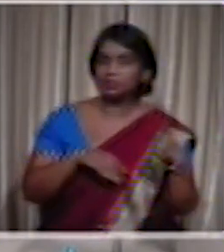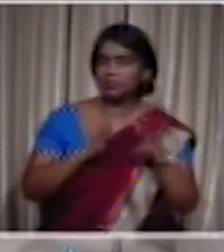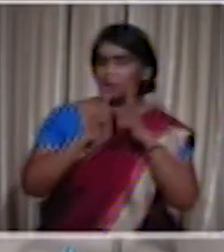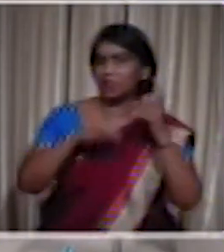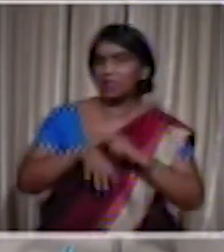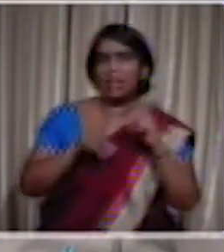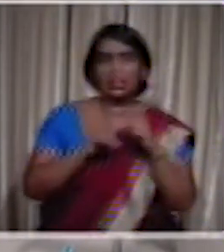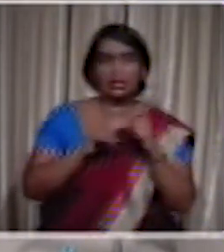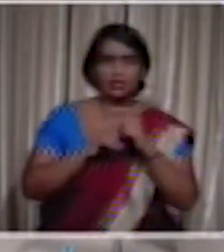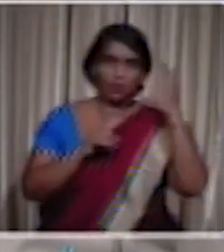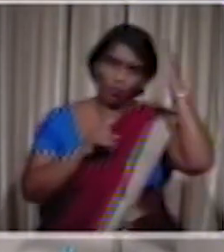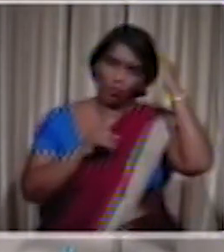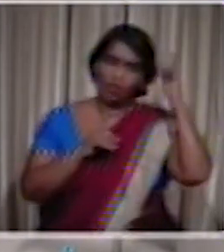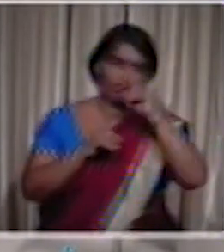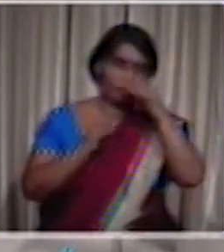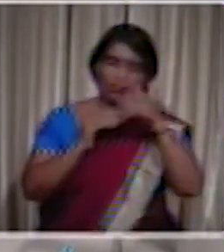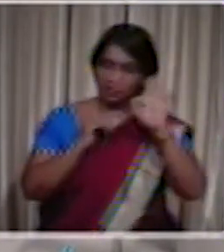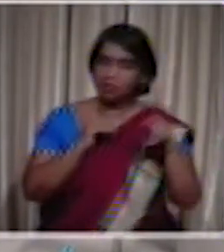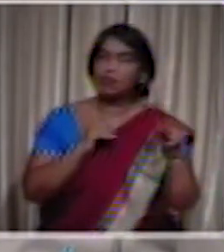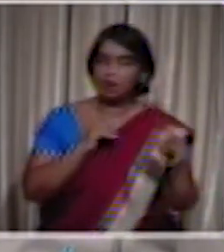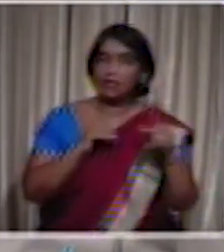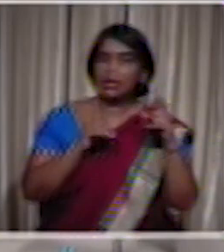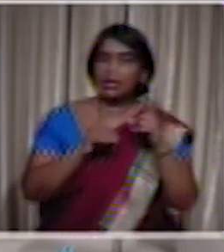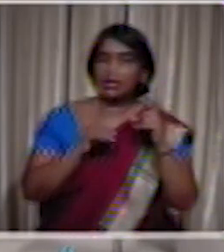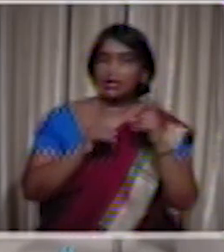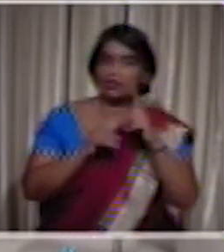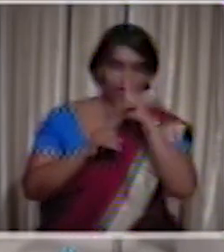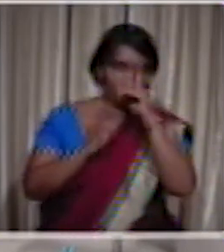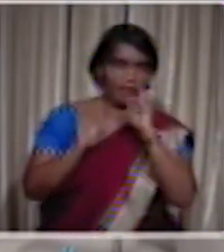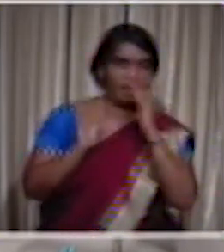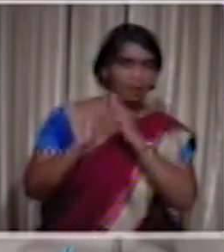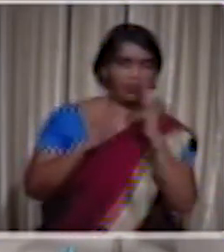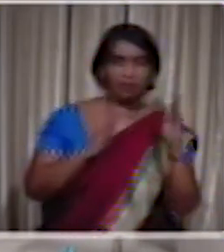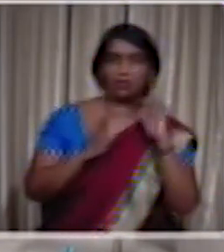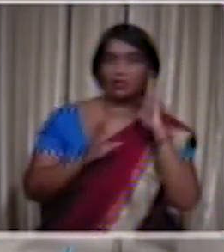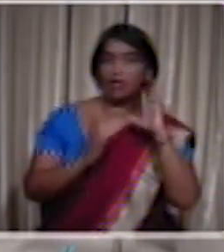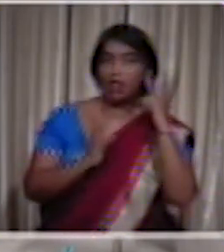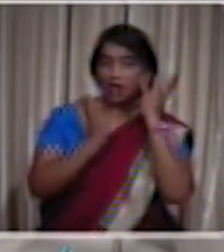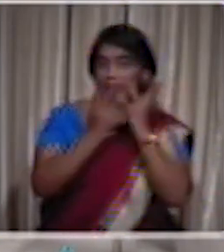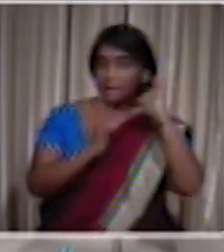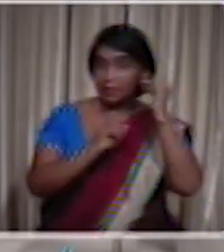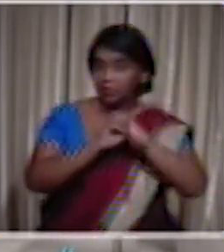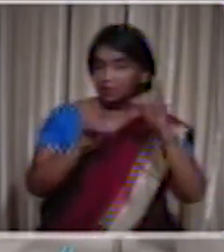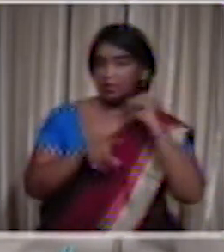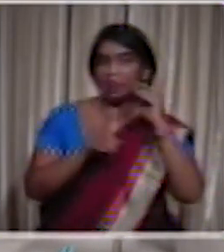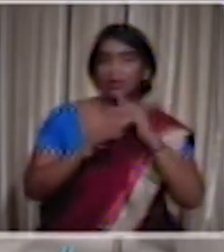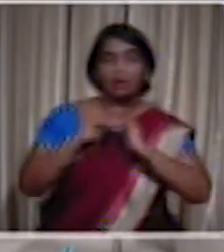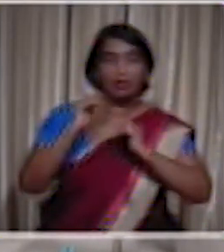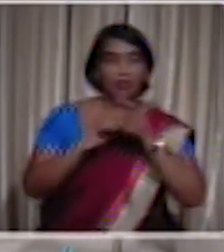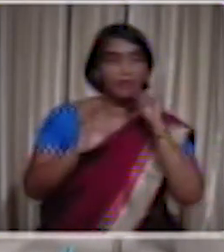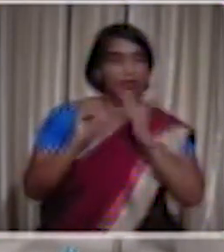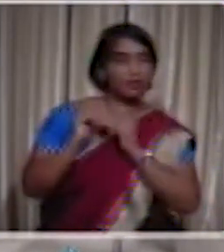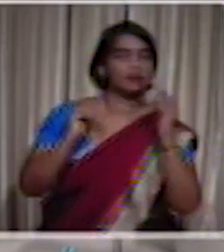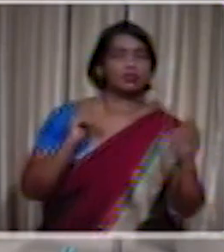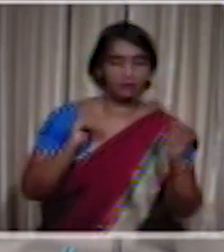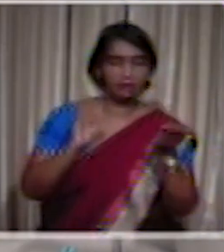වෙලාවට දෙසැම්බර් මුල් සතිය ආරම්භ කරා. මොකද සතියක් වන්න ප්‍රමාදයක් ඇති වෙන ප්‍රතිඵල නිකුත් කිරීමට අර ප්‍රායෝගික පරීක්ෂණ සතියකින් පහු වෙච්ච නිසා